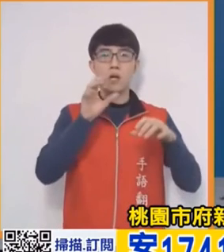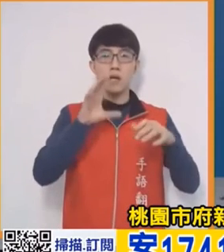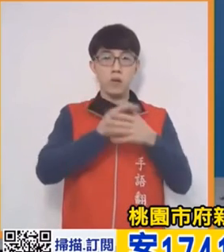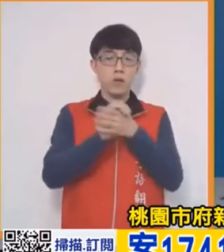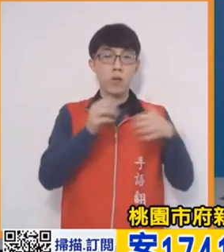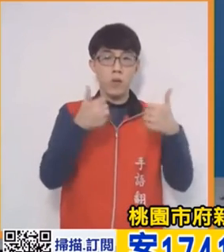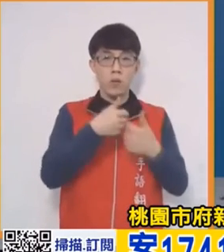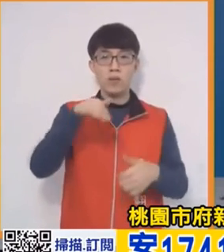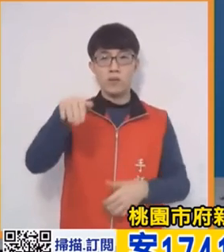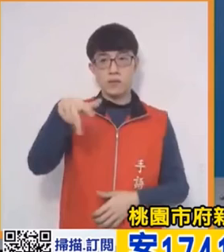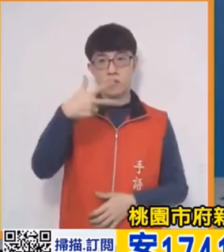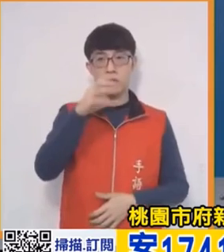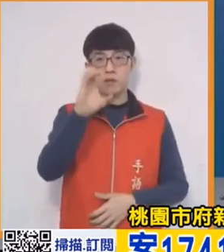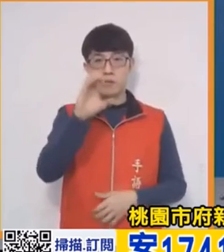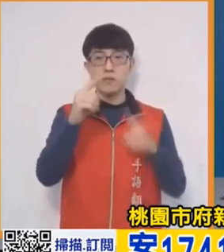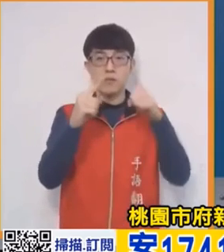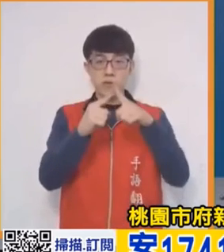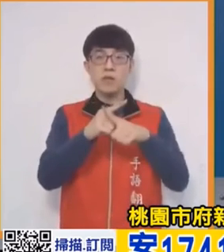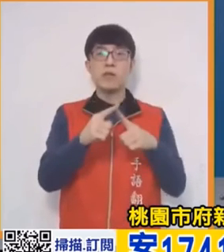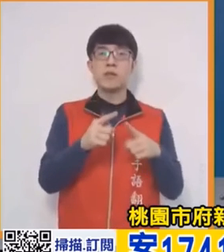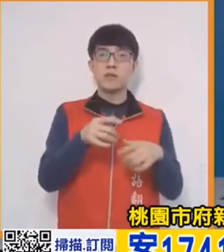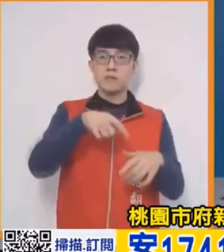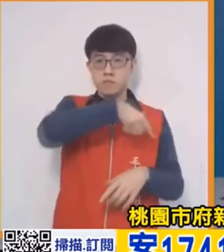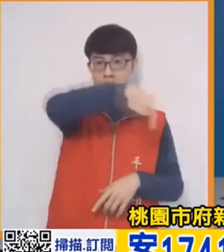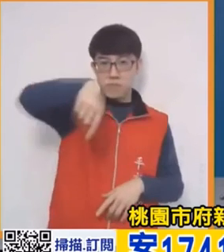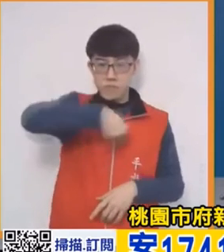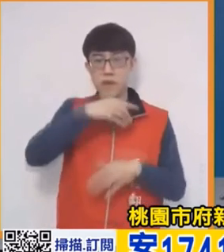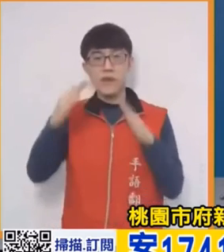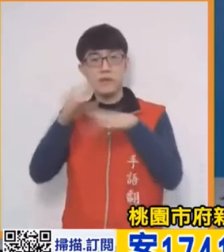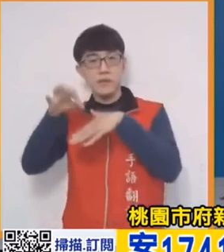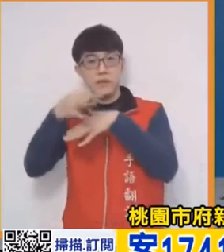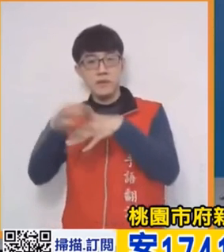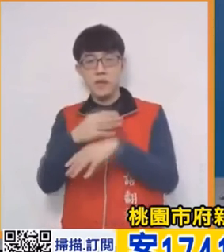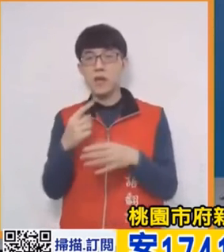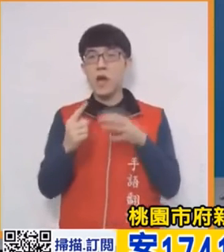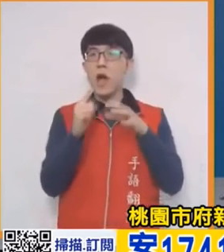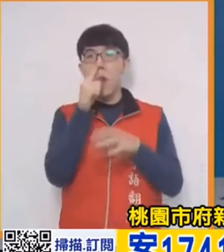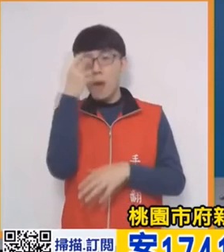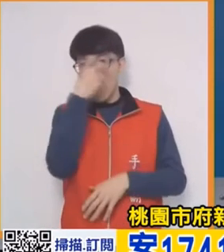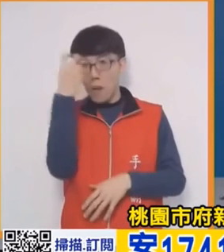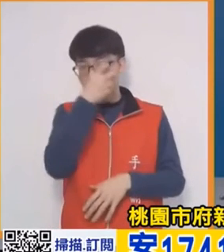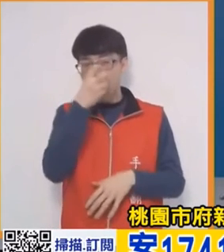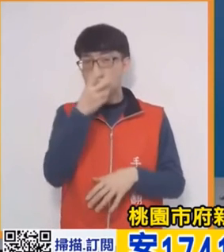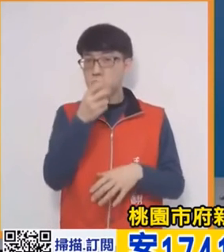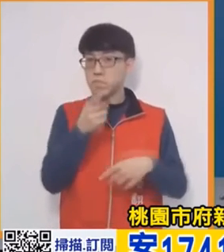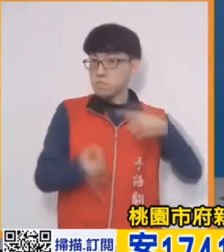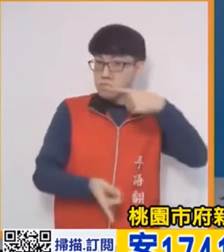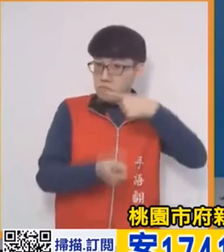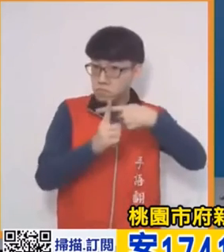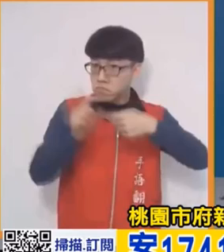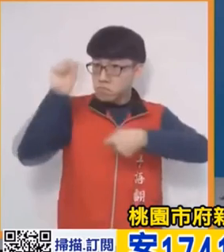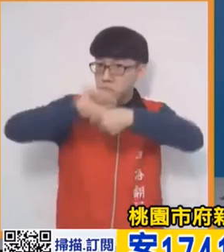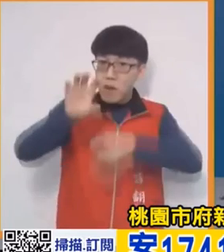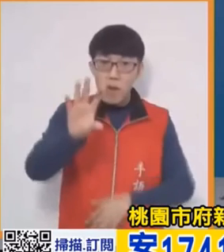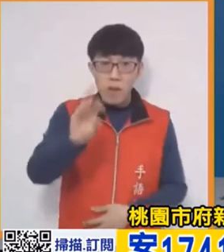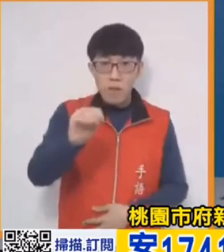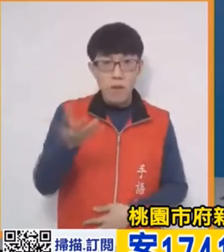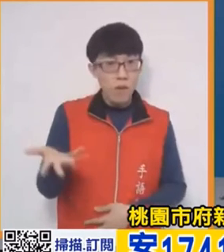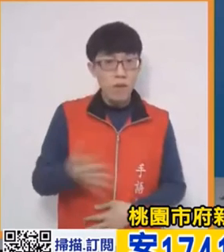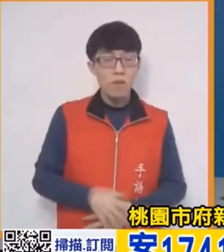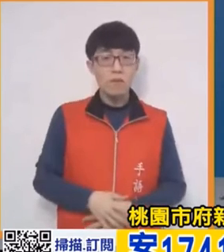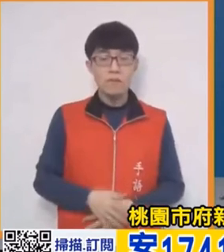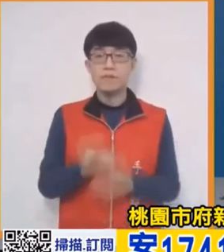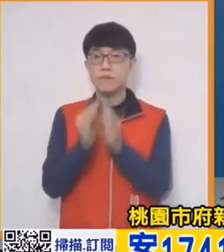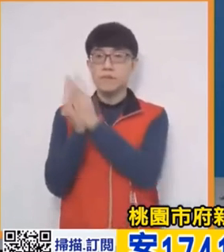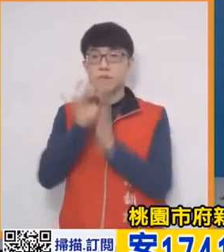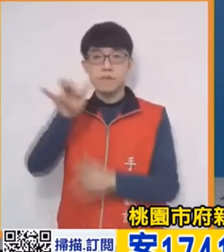790位成员跟家人采检结果报告出炉了吗？是否有新增阳性的确诊个案？另外呢，在桃园机